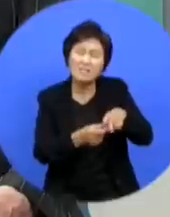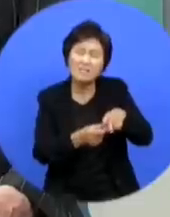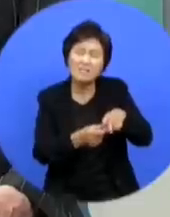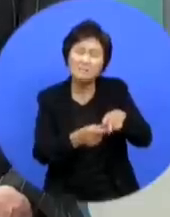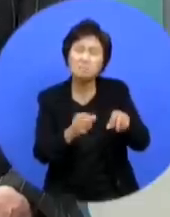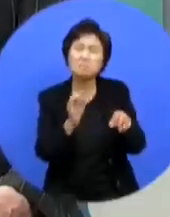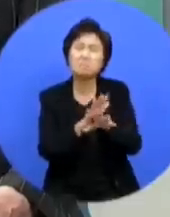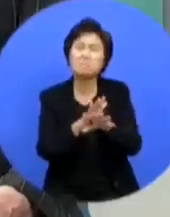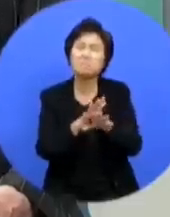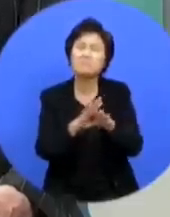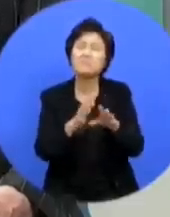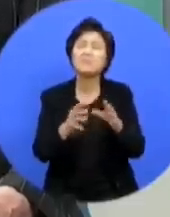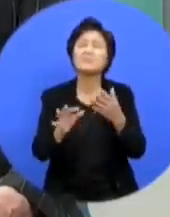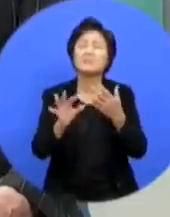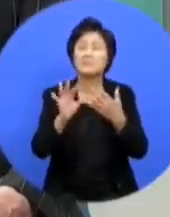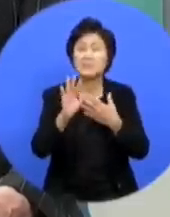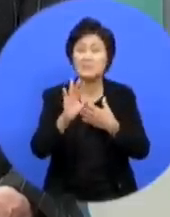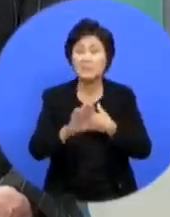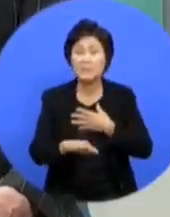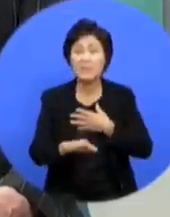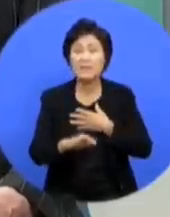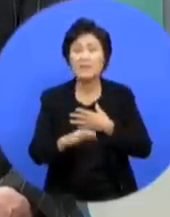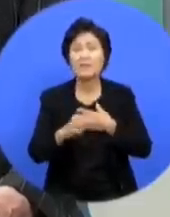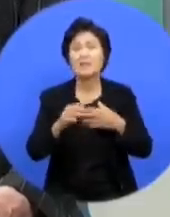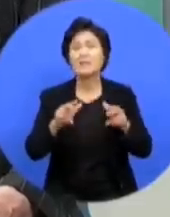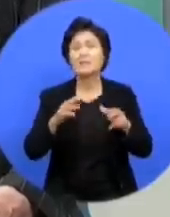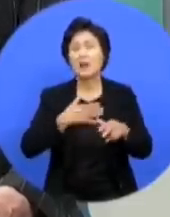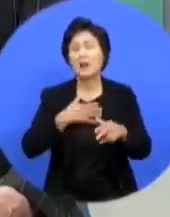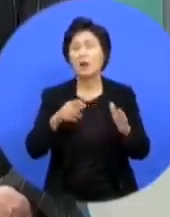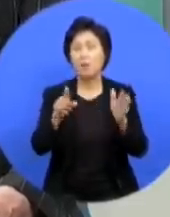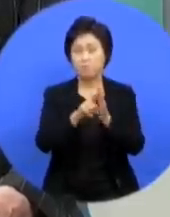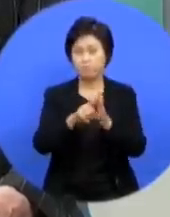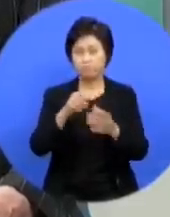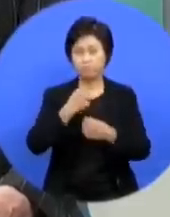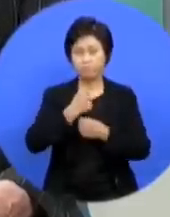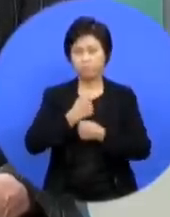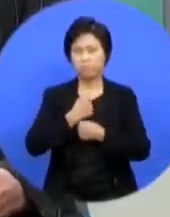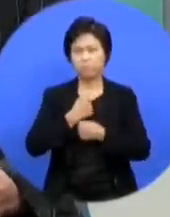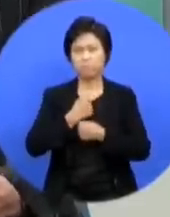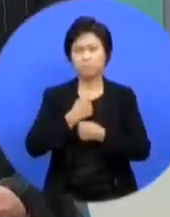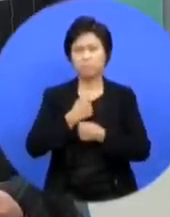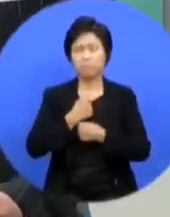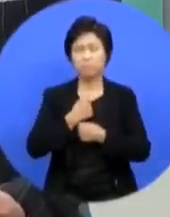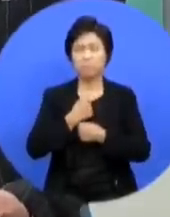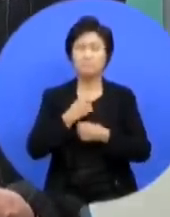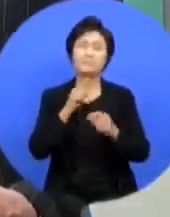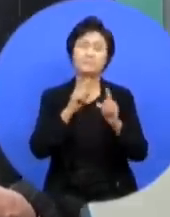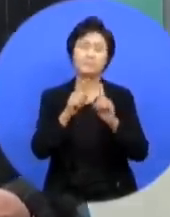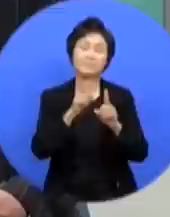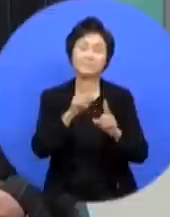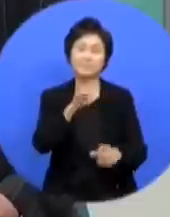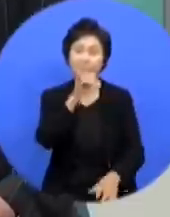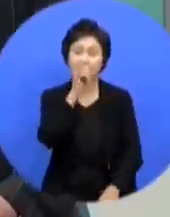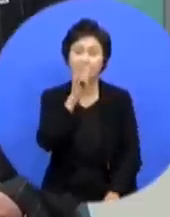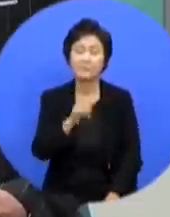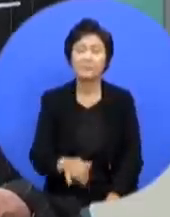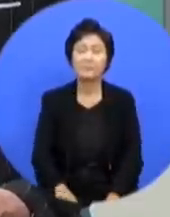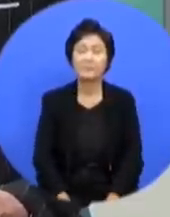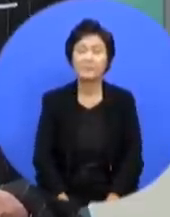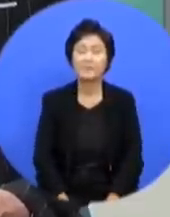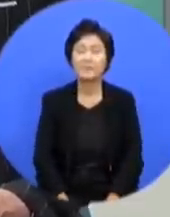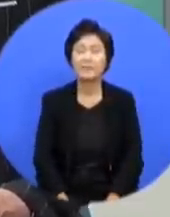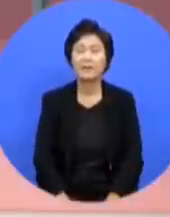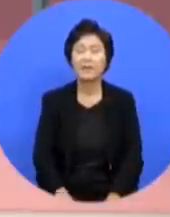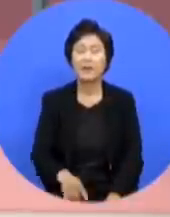그게 지금 북한에 있는 하나님의 백성들입니다. 우리는 하나님의 백성들을 북한에 있는